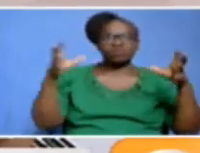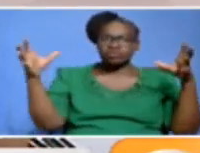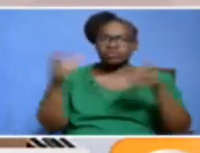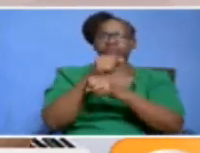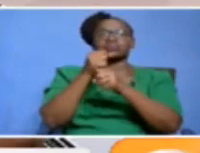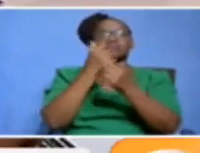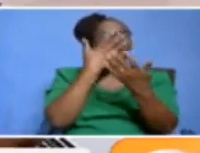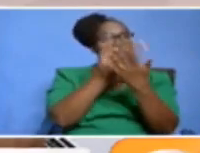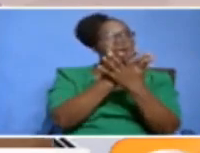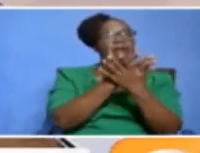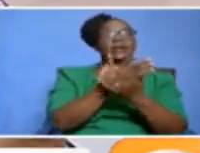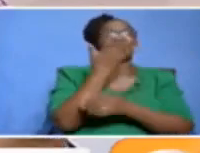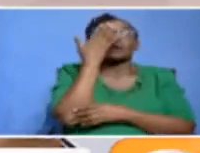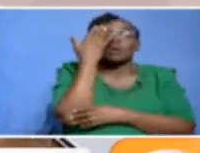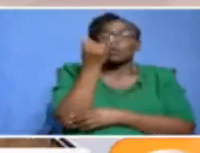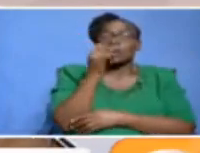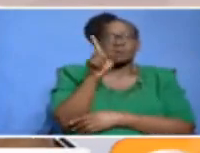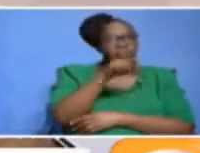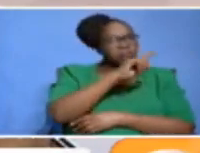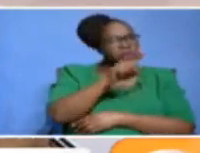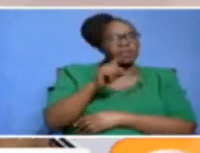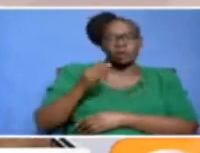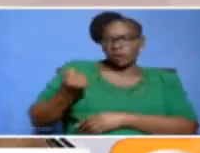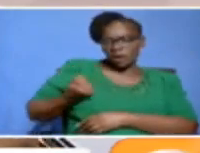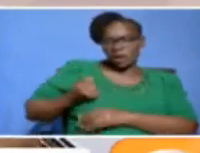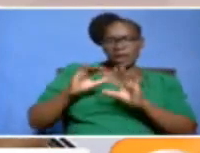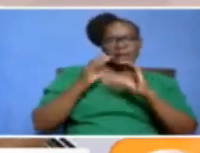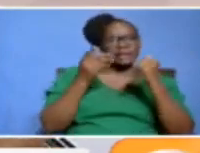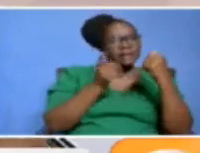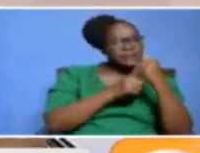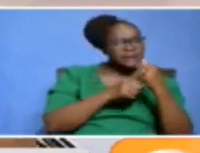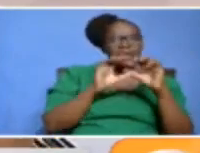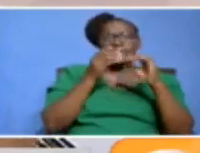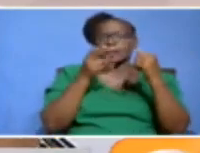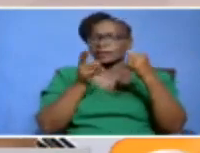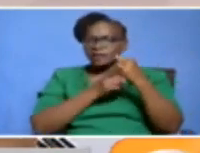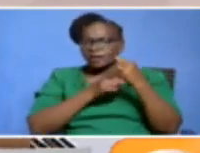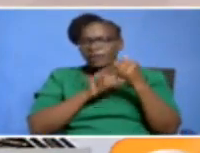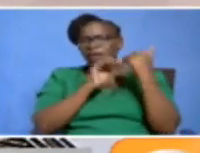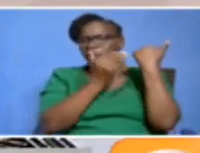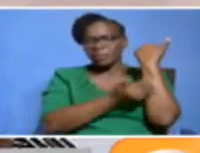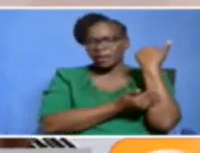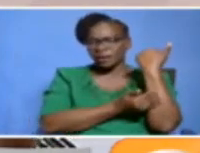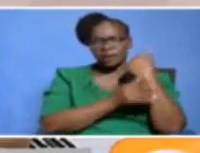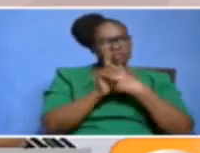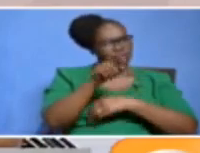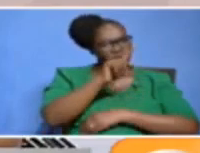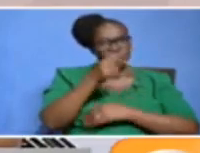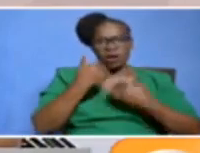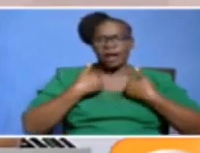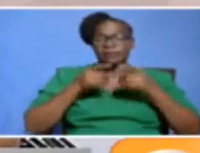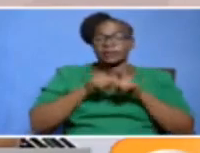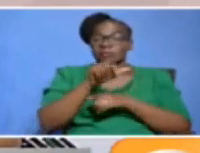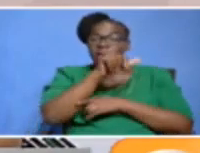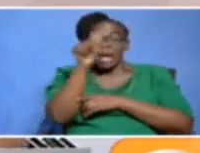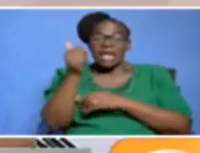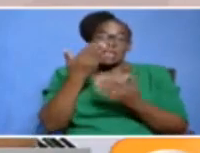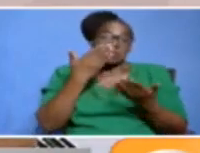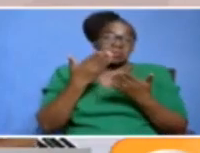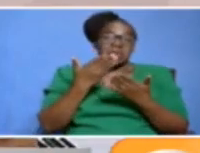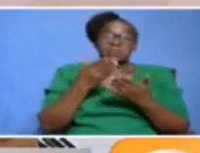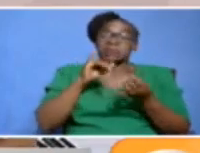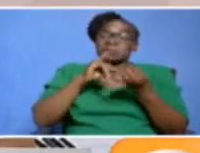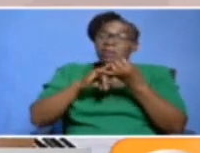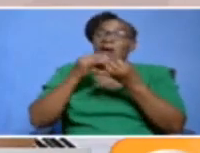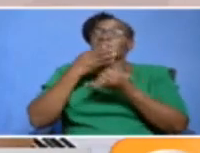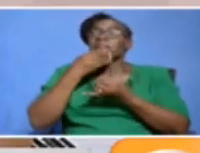Wafungwe jela. Kwa sababu si vizuri mtoto wa darasa la 6, la 7 awe na mimba. Na labda kuna wengine ambao ni watu ambao wako na wake zao.